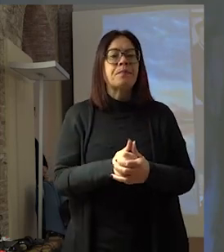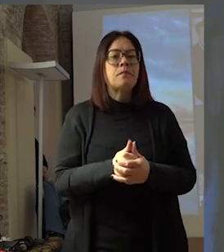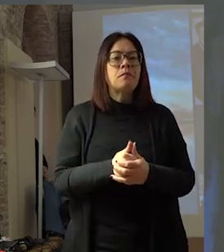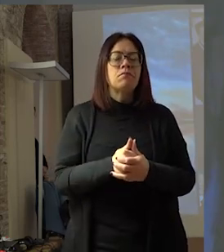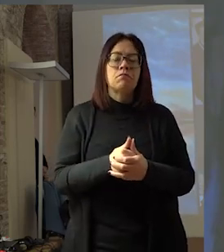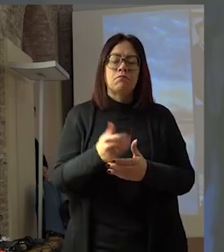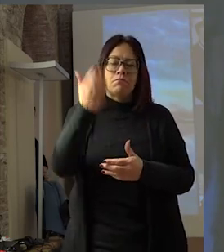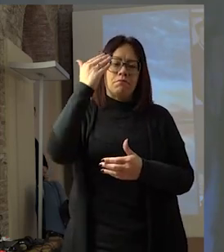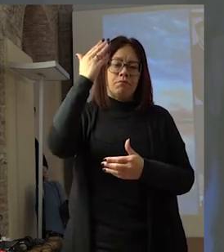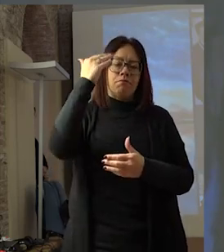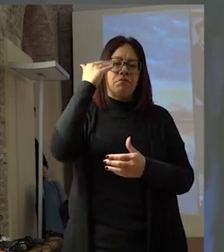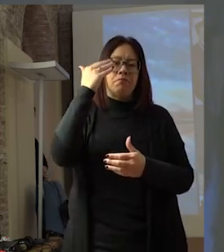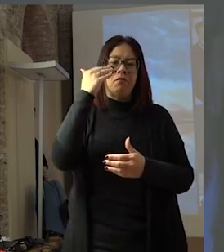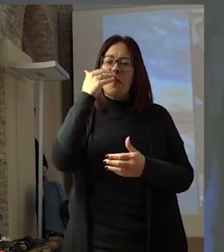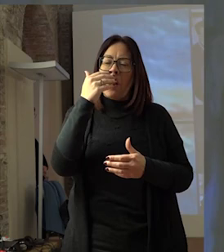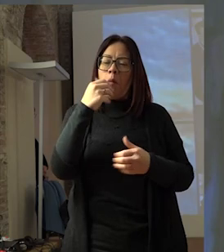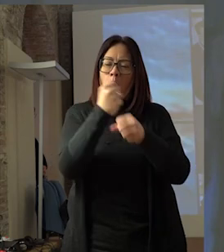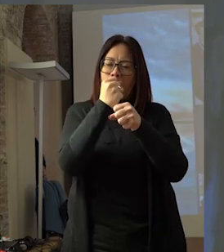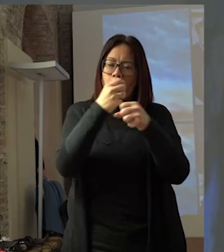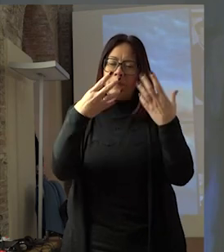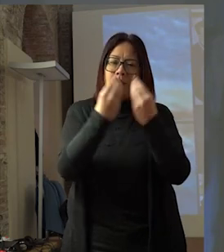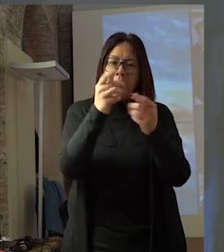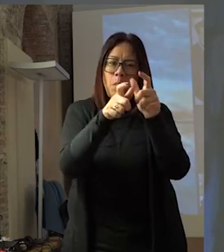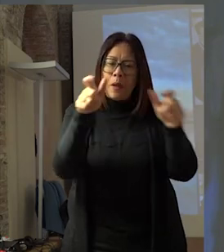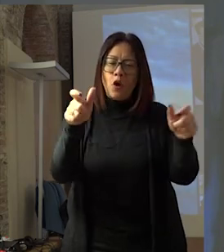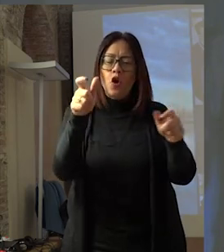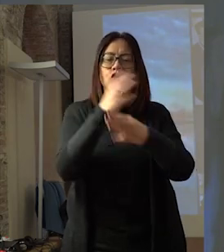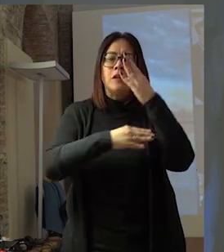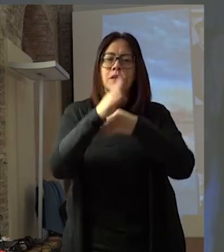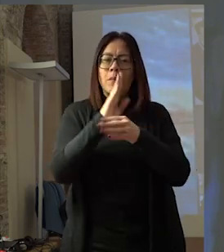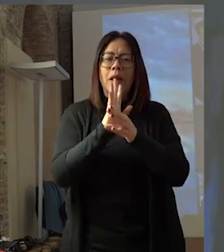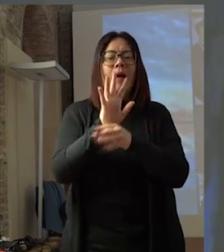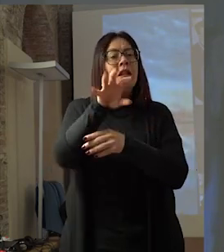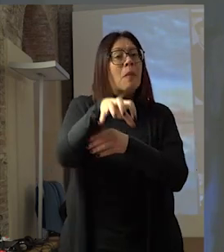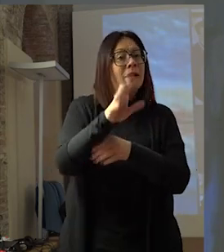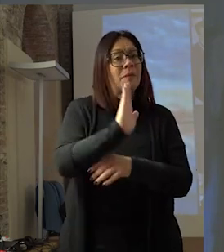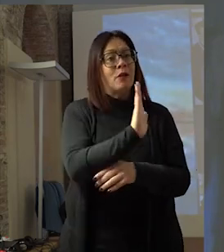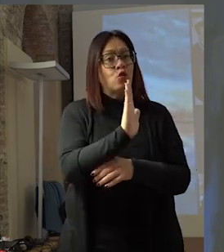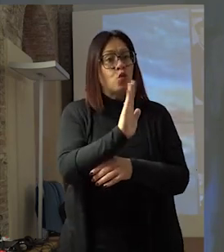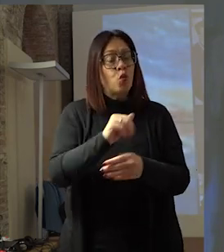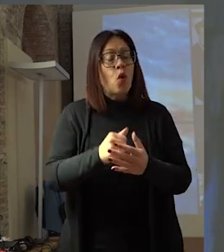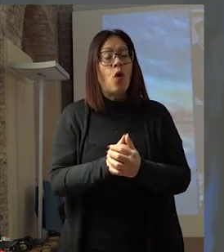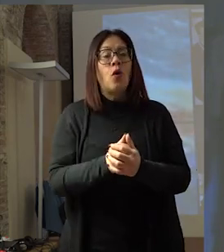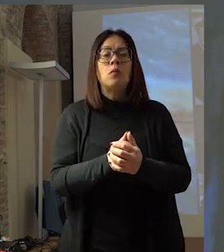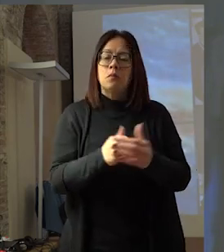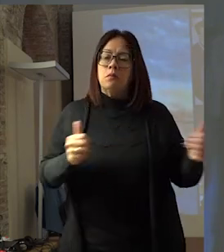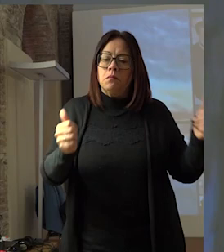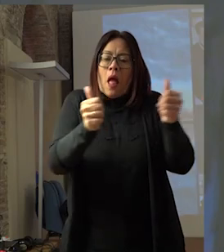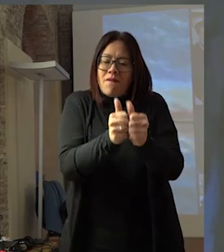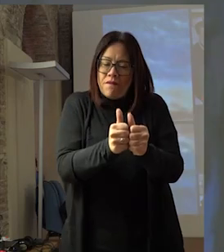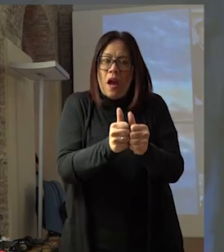seguiva persone con disabilità nel suo dipartimento e che mi ha affiancato,